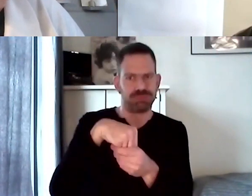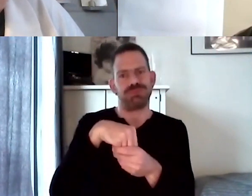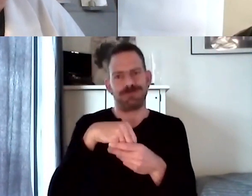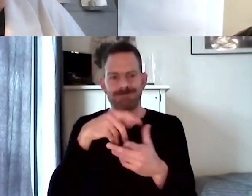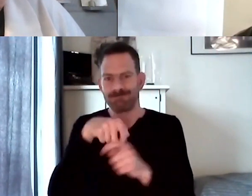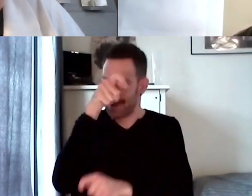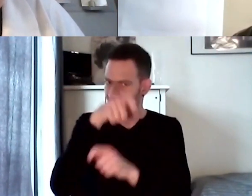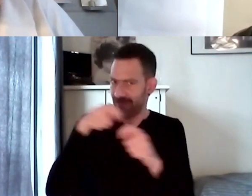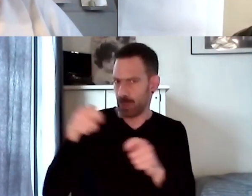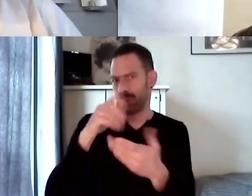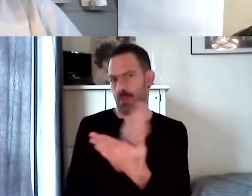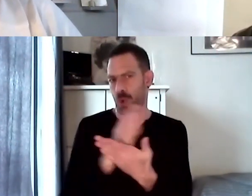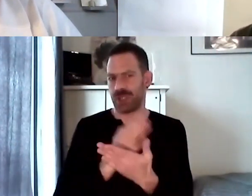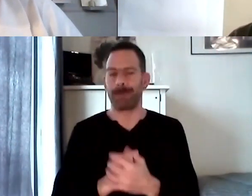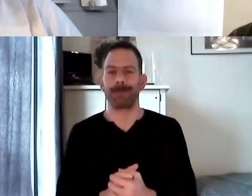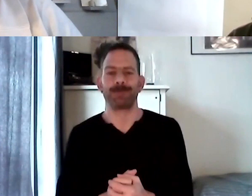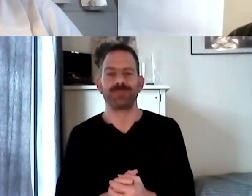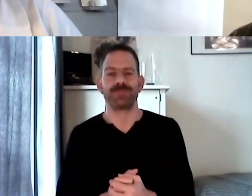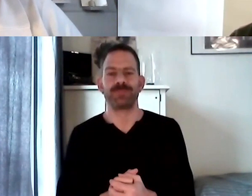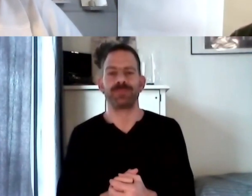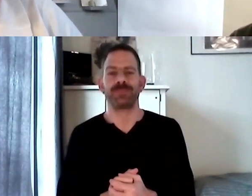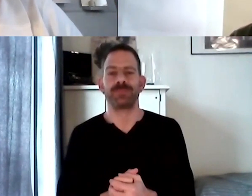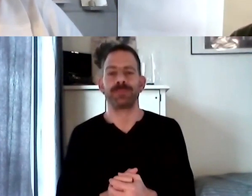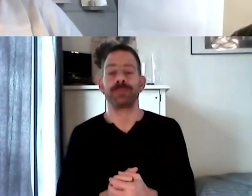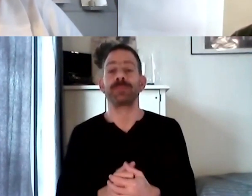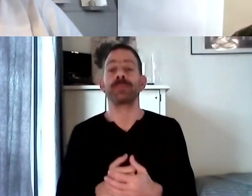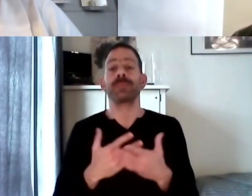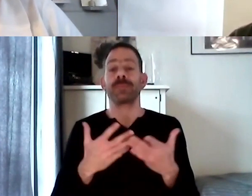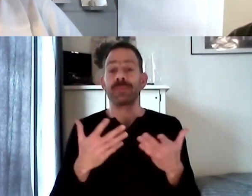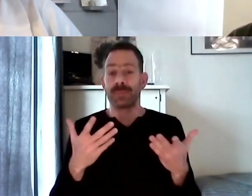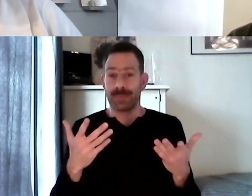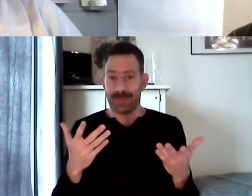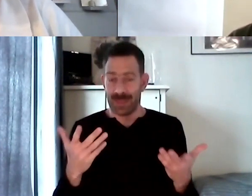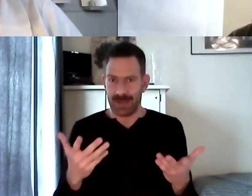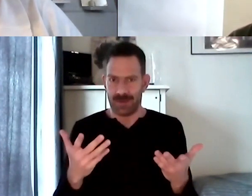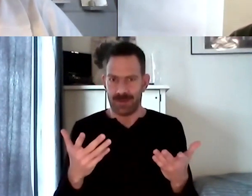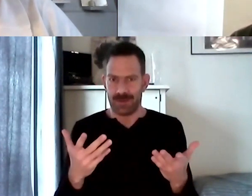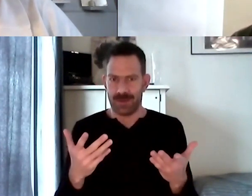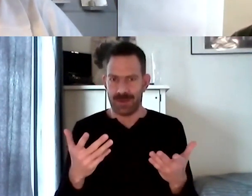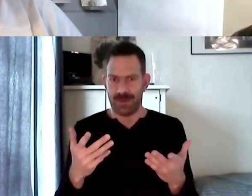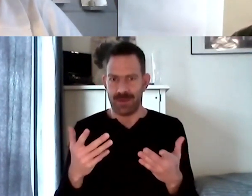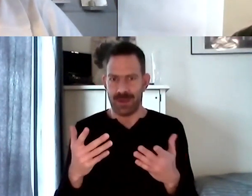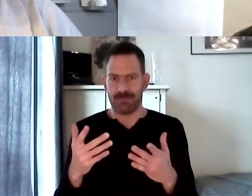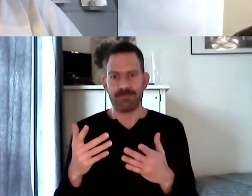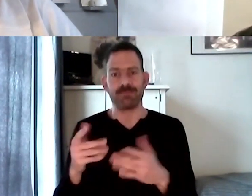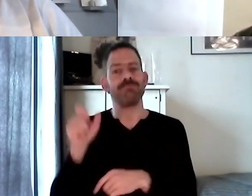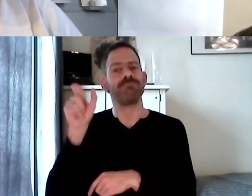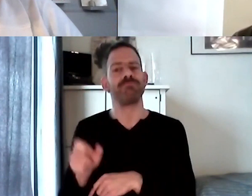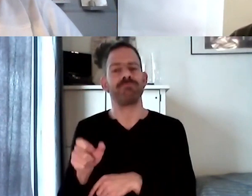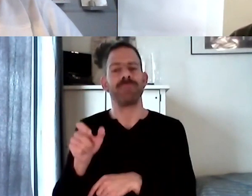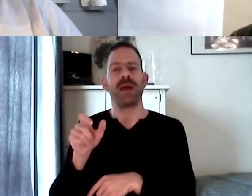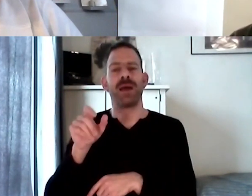la validité du projet. Alors, je vais reprendre un témoignage d'Emmanuel qui nous